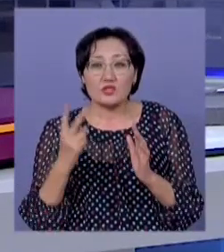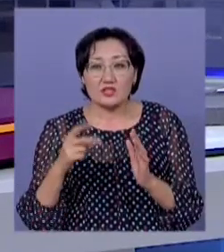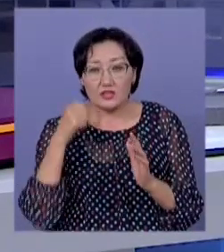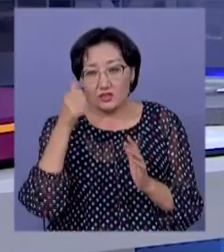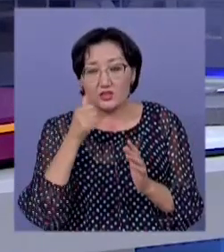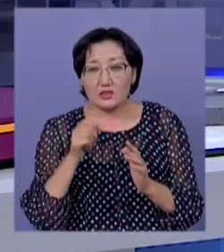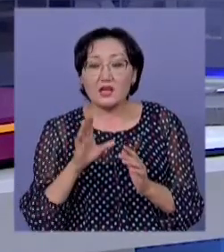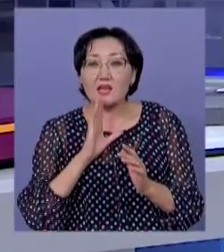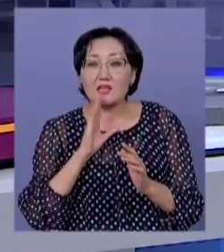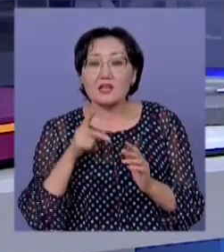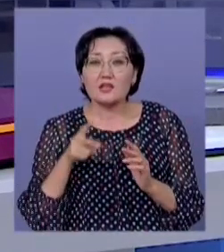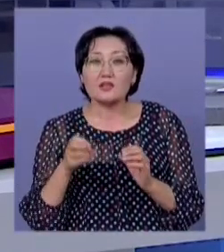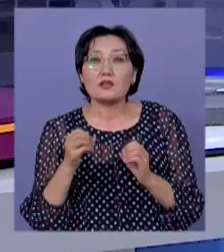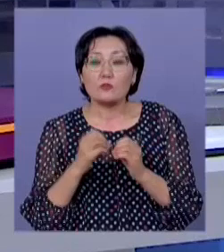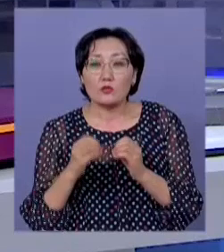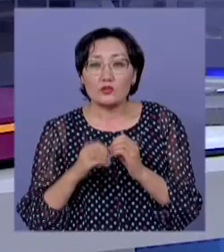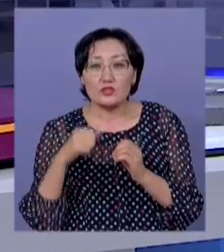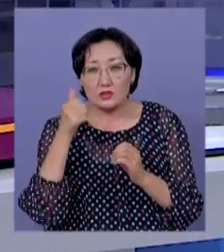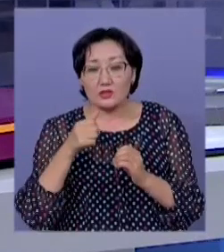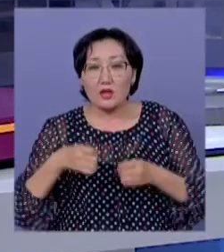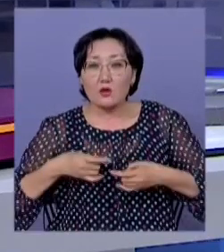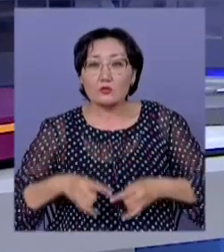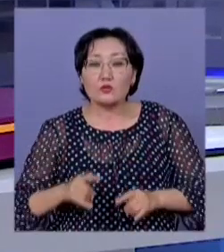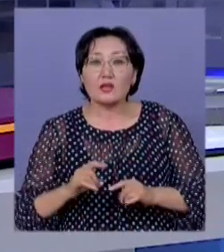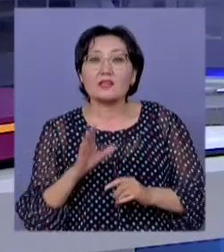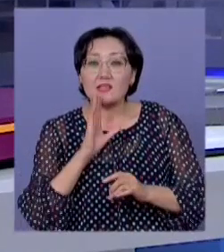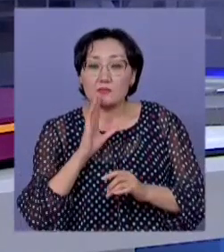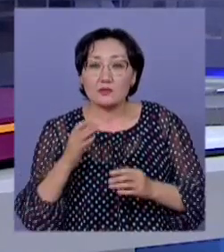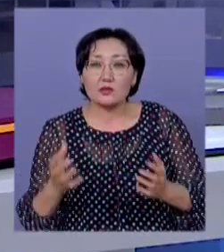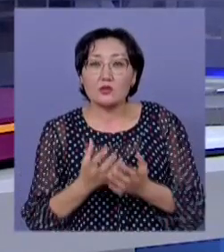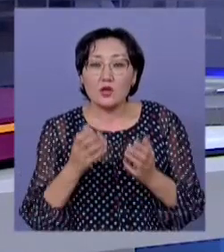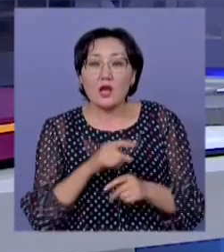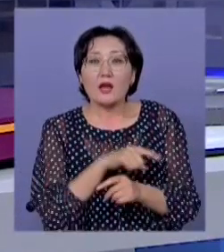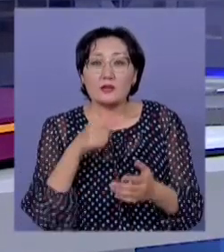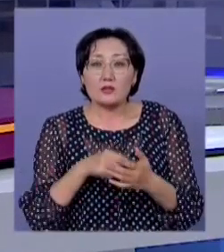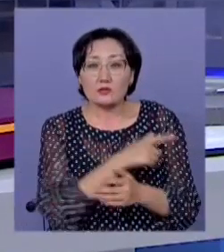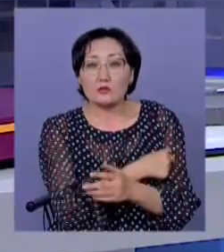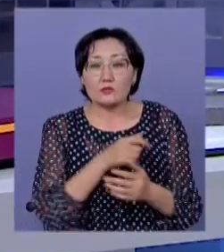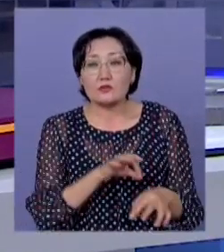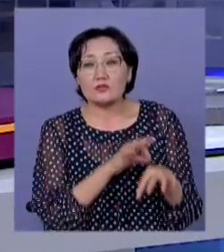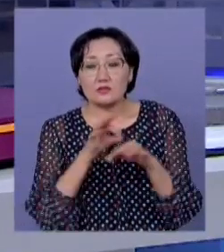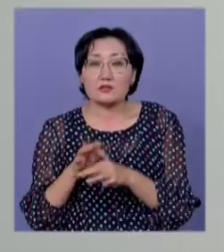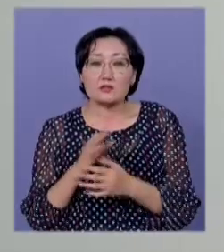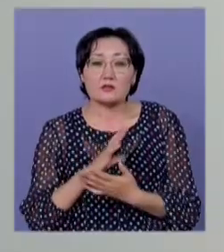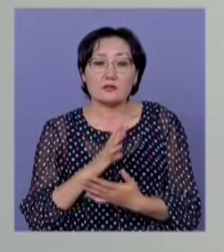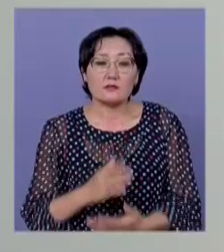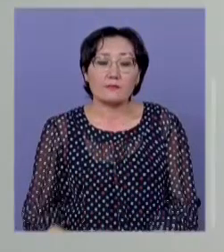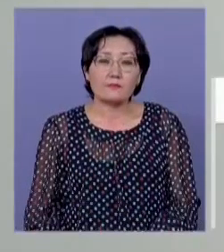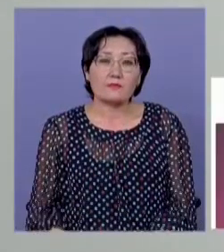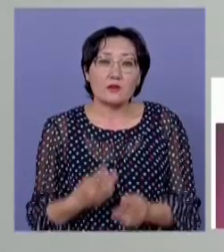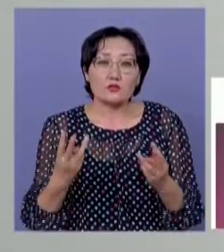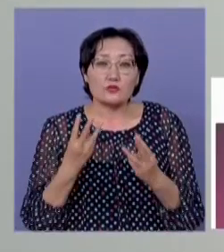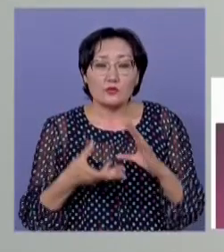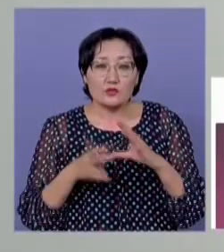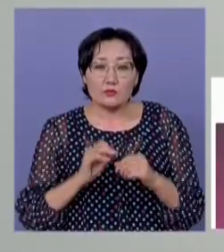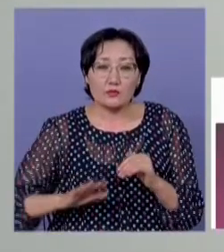әйел мен 2010 жылы туған қыз бала құтқарылды. Олар қалалық ауруханаға жеткізілген. Өрттің жалпы аумағы